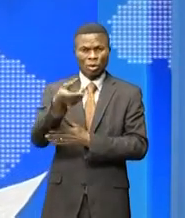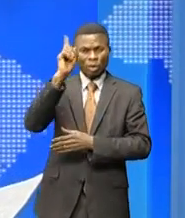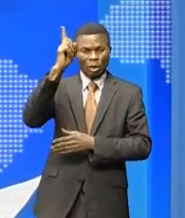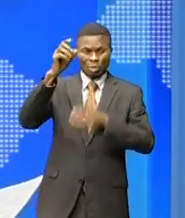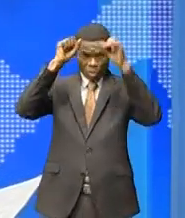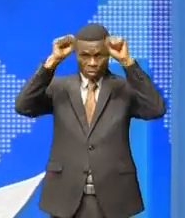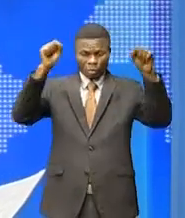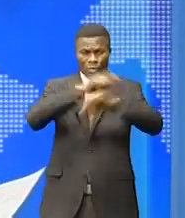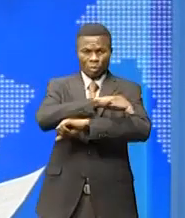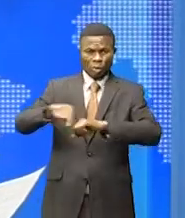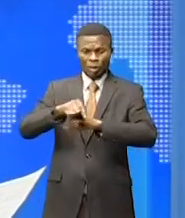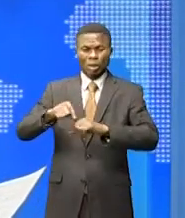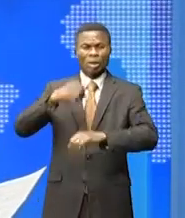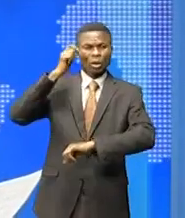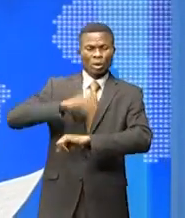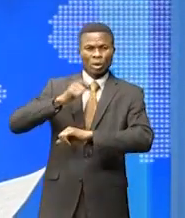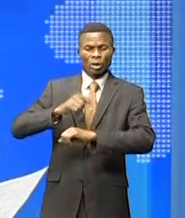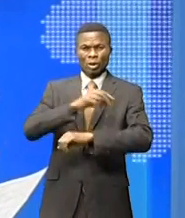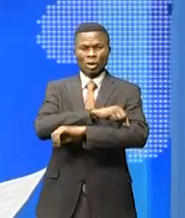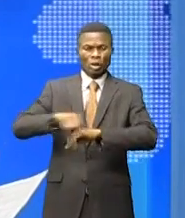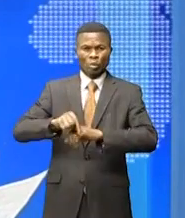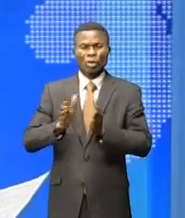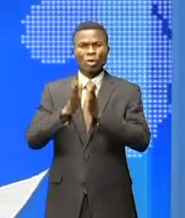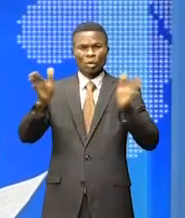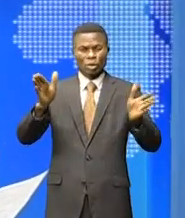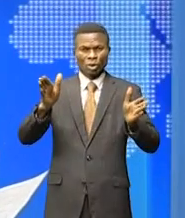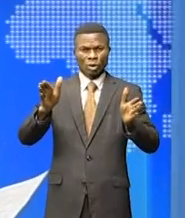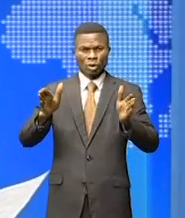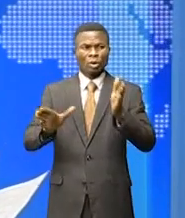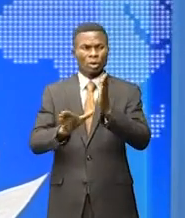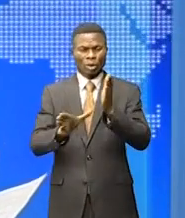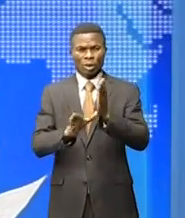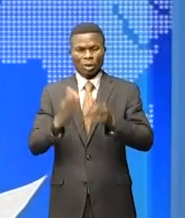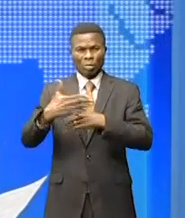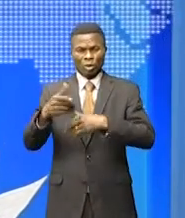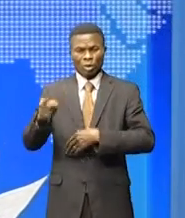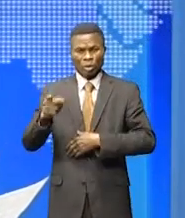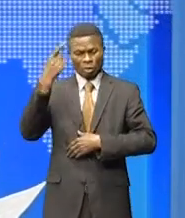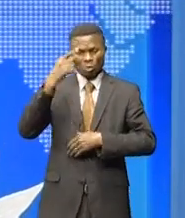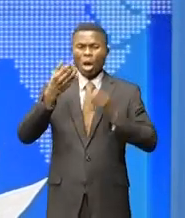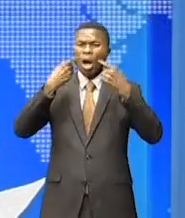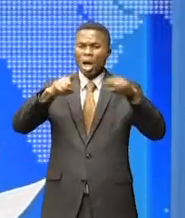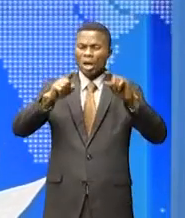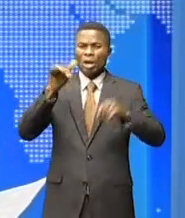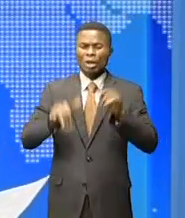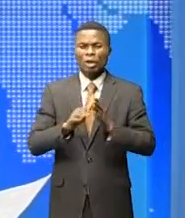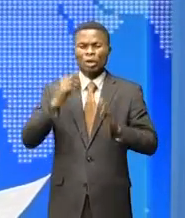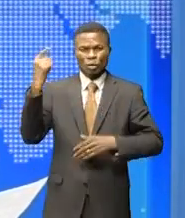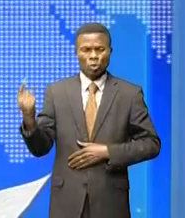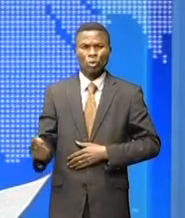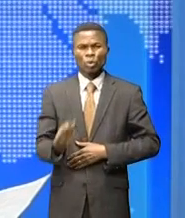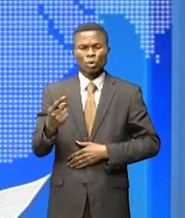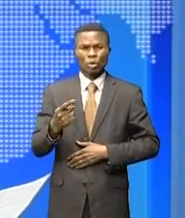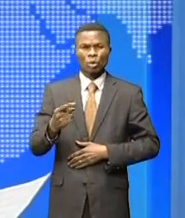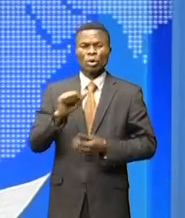président de la Cour d'appel et aux procureurs généraux, près celle-ci, de communiquer au secrétariat permanent